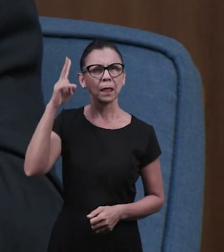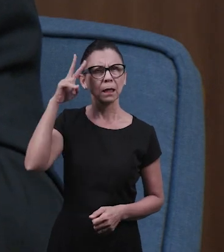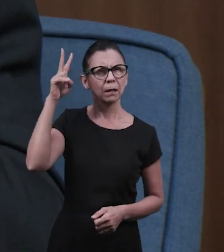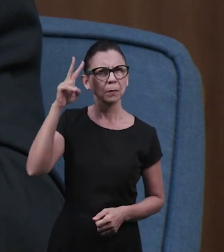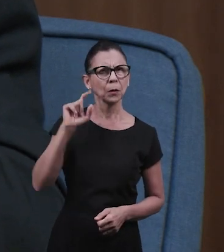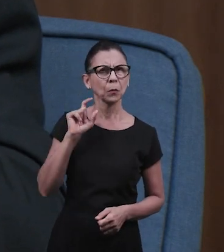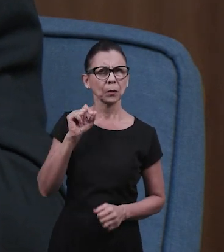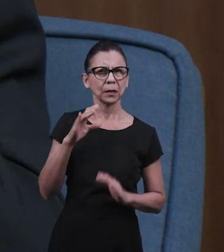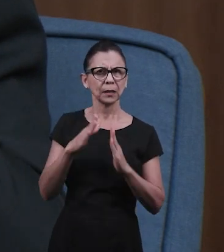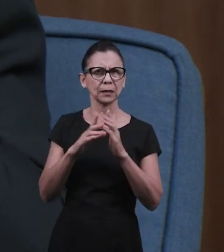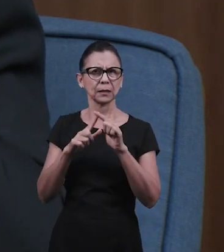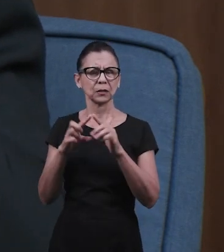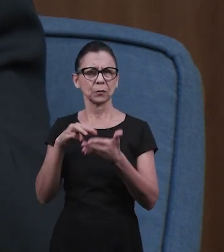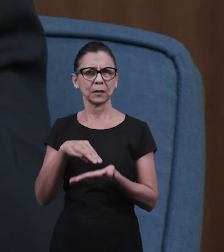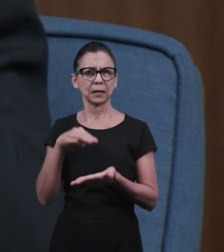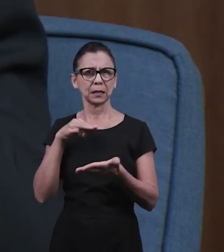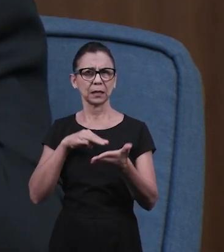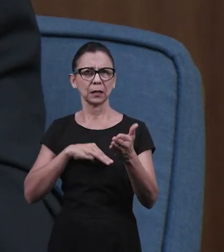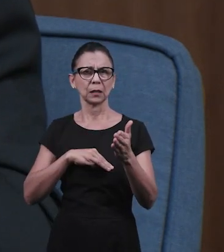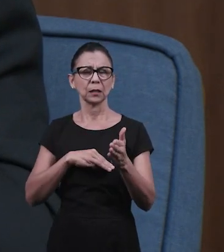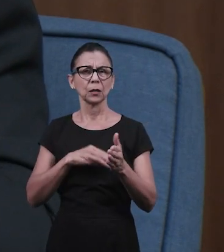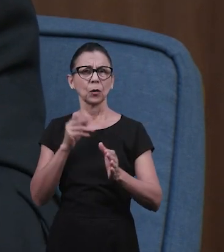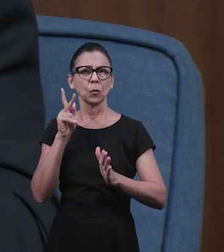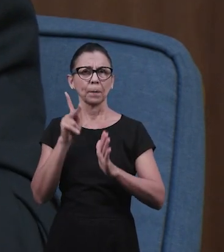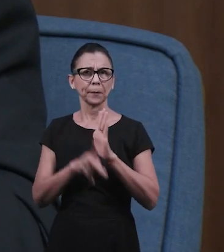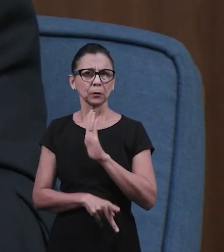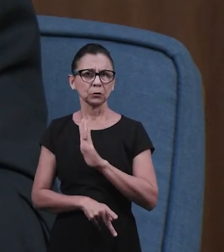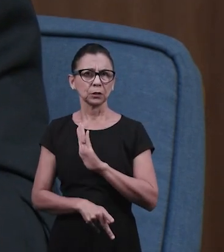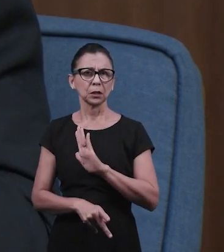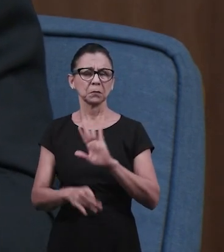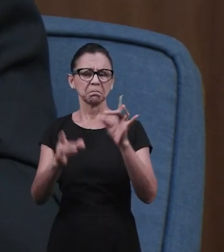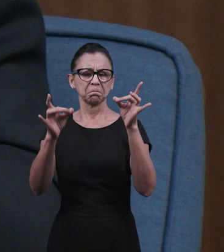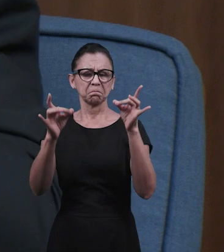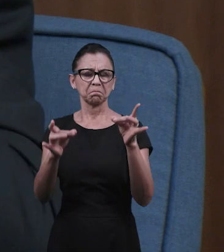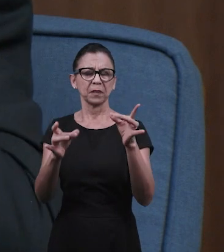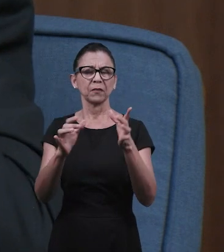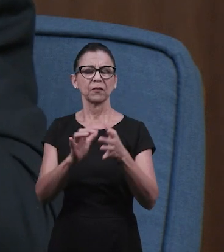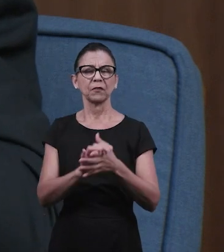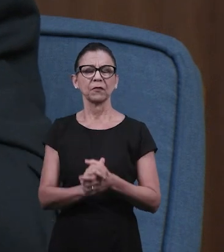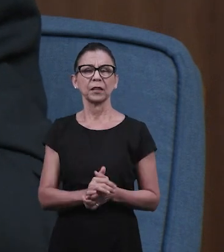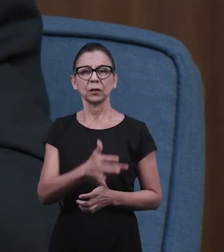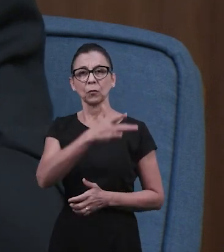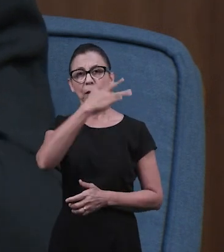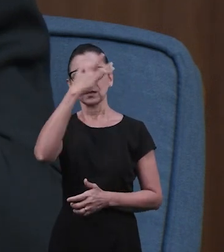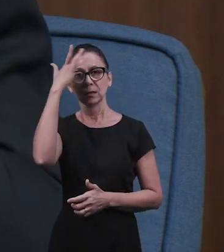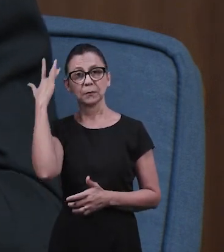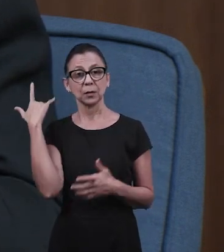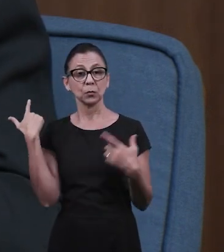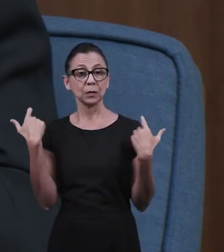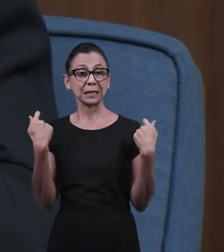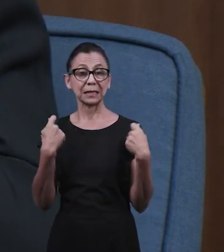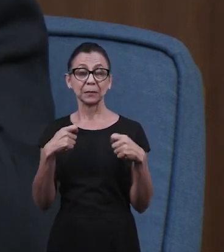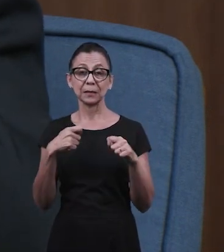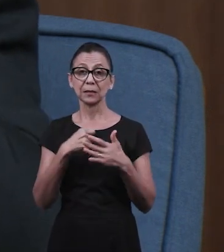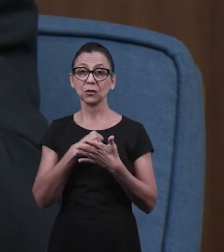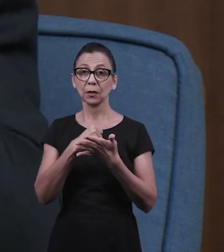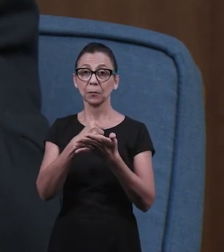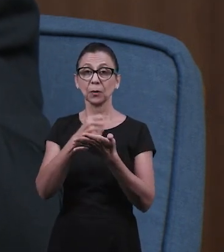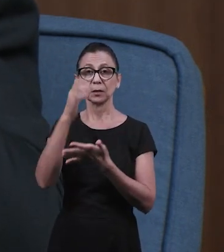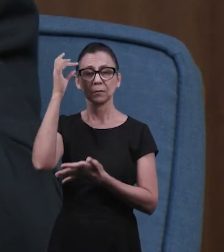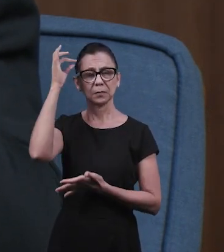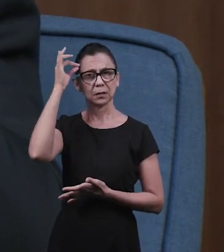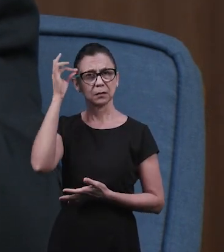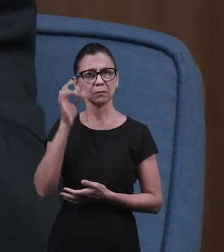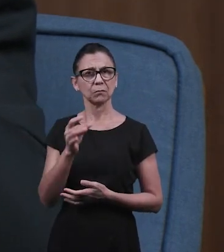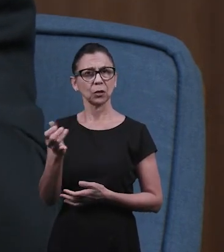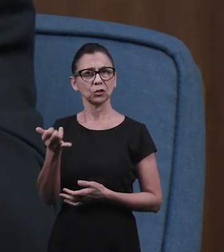veux vous rappeler que l'Église chrétienne Maranatha a un projet notable d'assistance spirituelle à tous ceux qui ont besoin. Vous